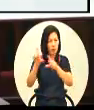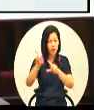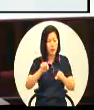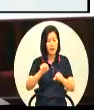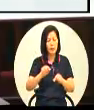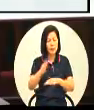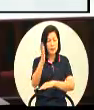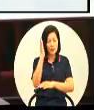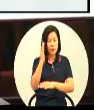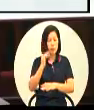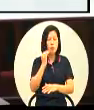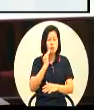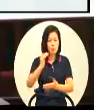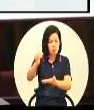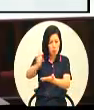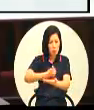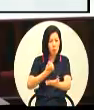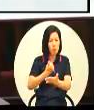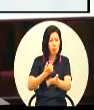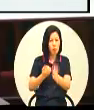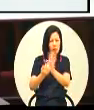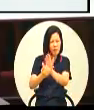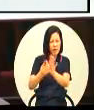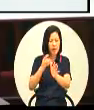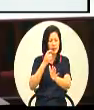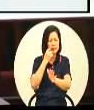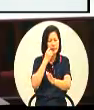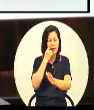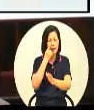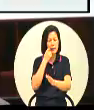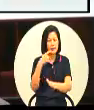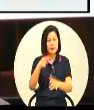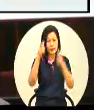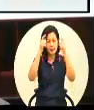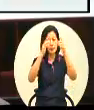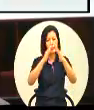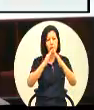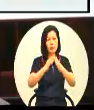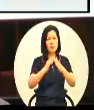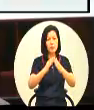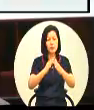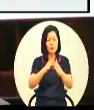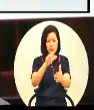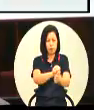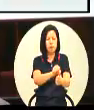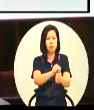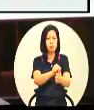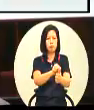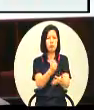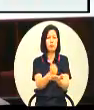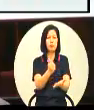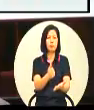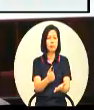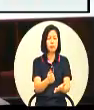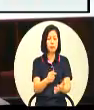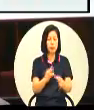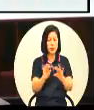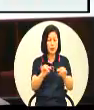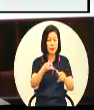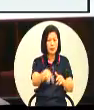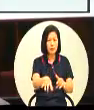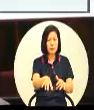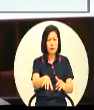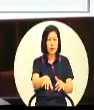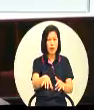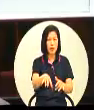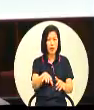府真的进口了，我们挡也挡不住的时候啊，在我们的高雄市被抓到了，我们的地方地制